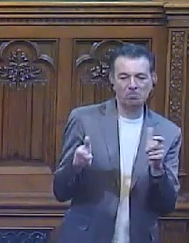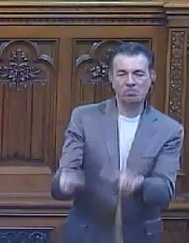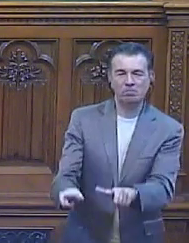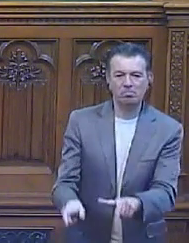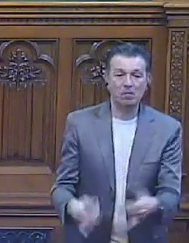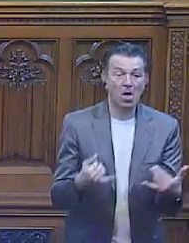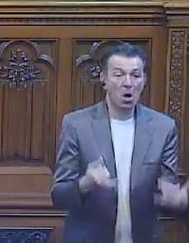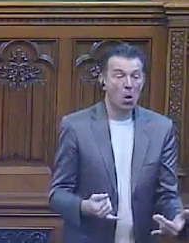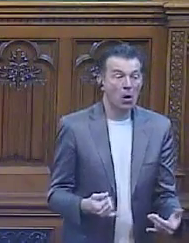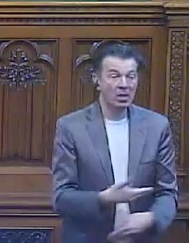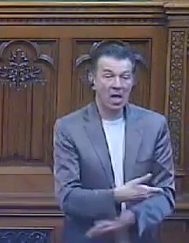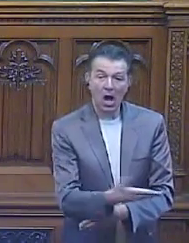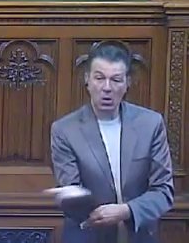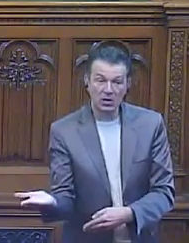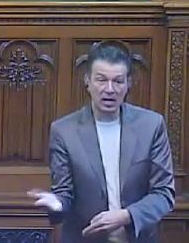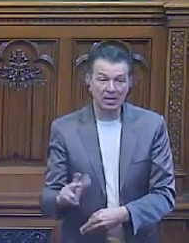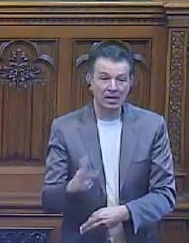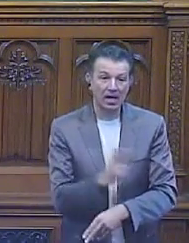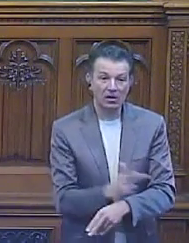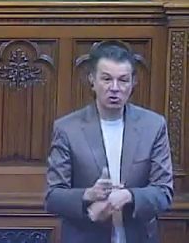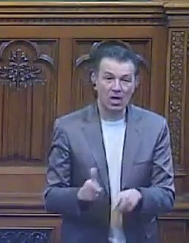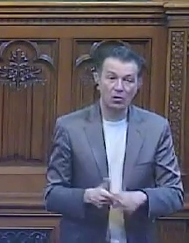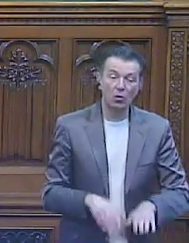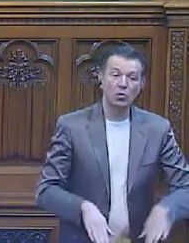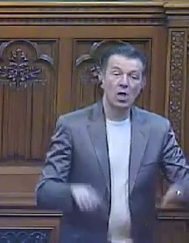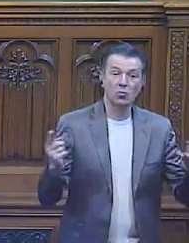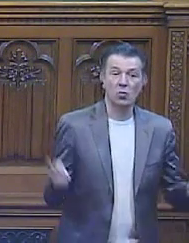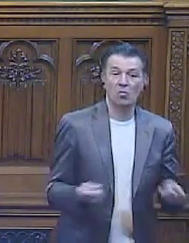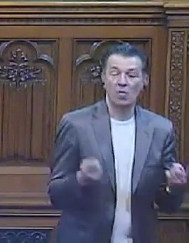sind es die Drittstaatsangehörigen und Asylwerber.